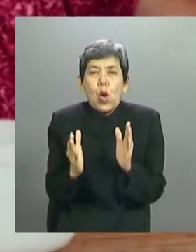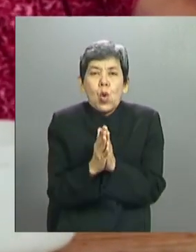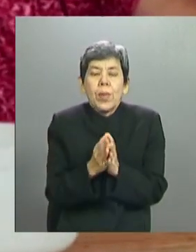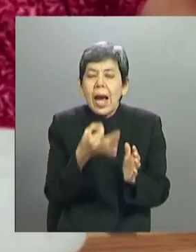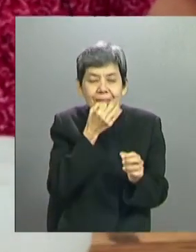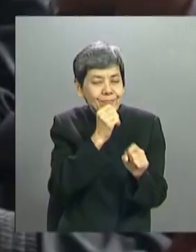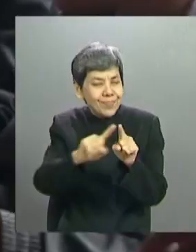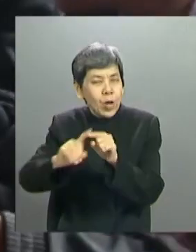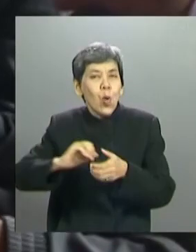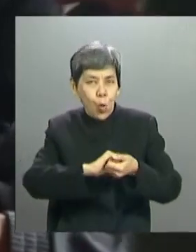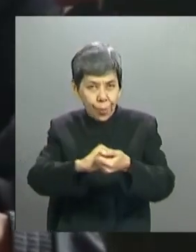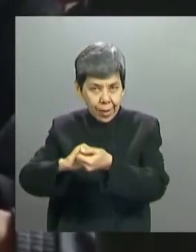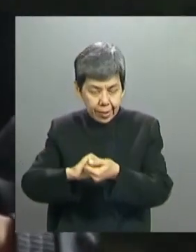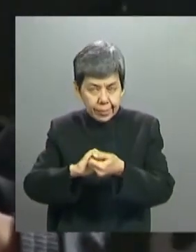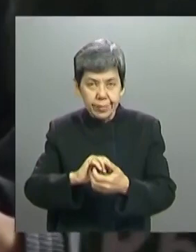ชีพ